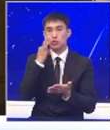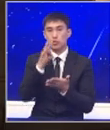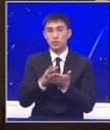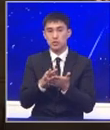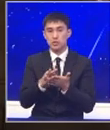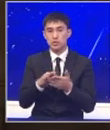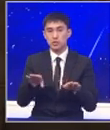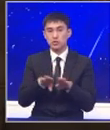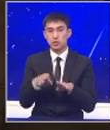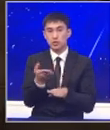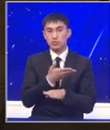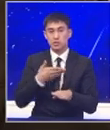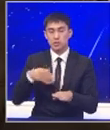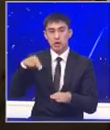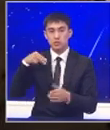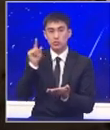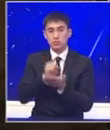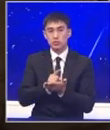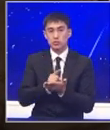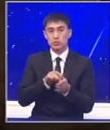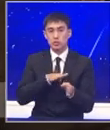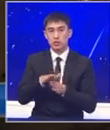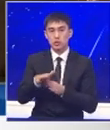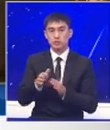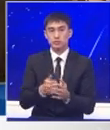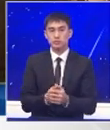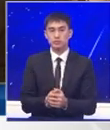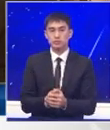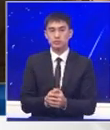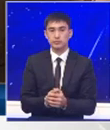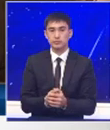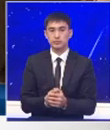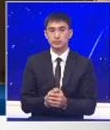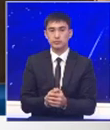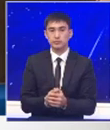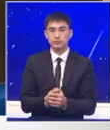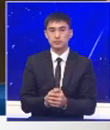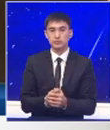жауапкершілік. Сондай-ақ біз азаматтық борышымызды орындадық.